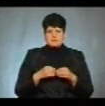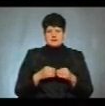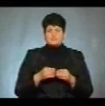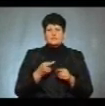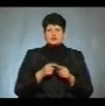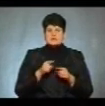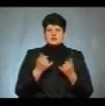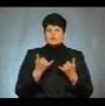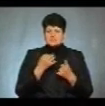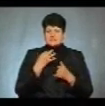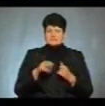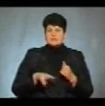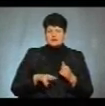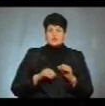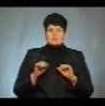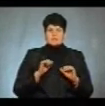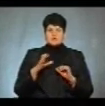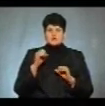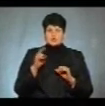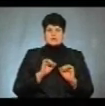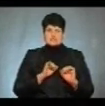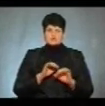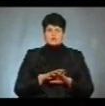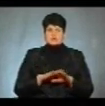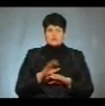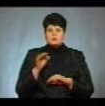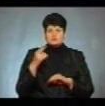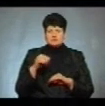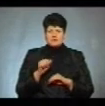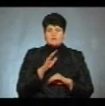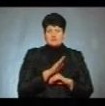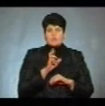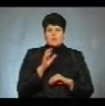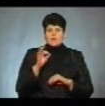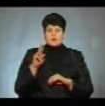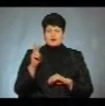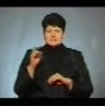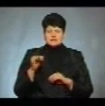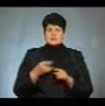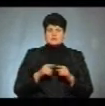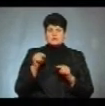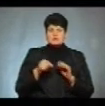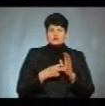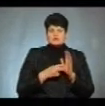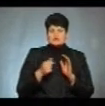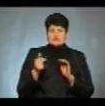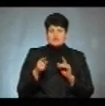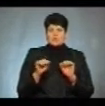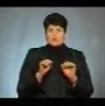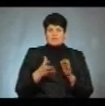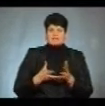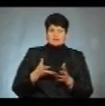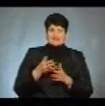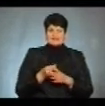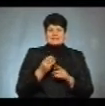це сьогодні повідомив директор департаменту соцзахисту населення облдержадміністрації Вадим Боярський. Це 1700 гривень, які уряд виплачуватиме